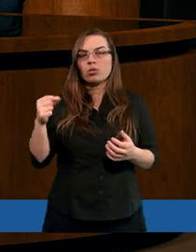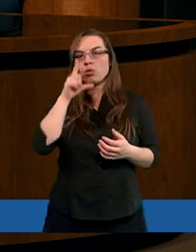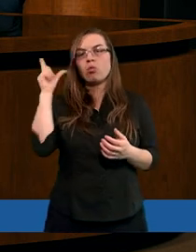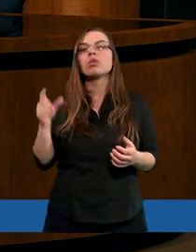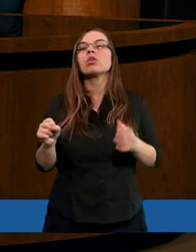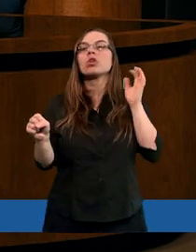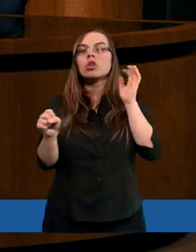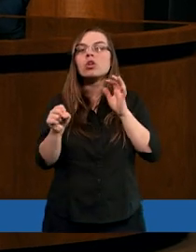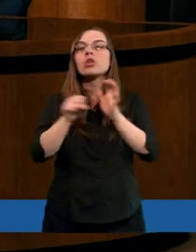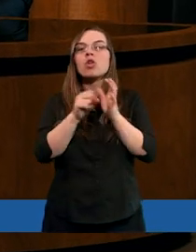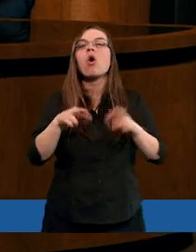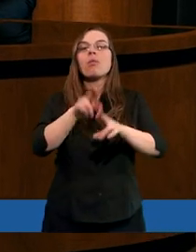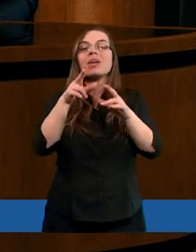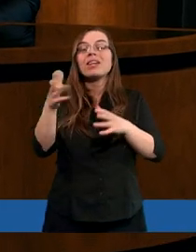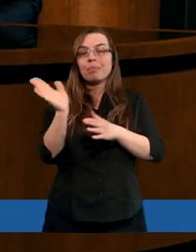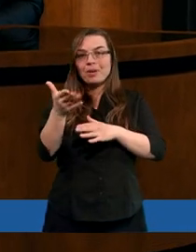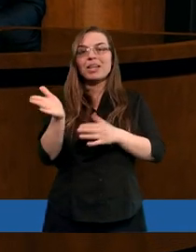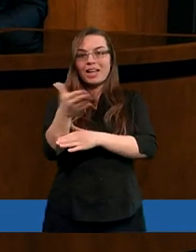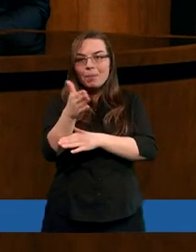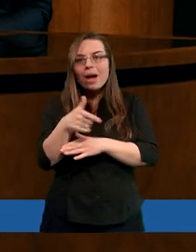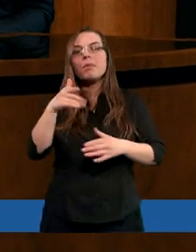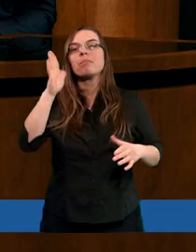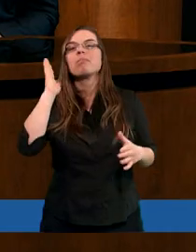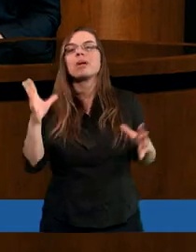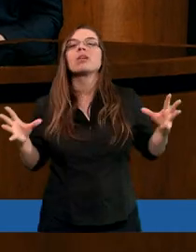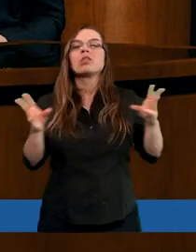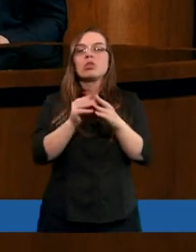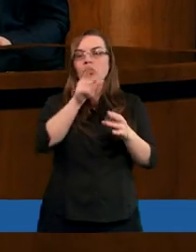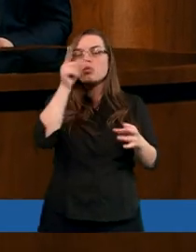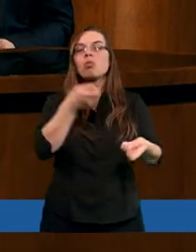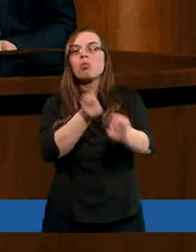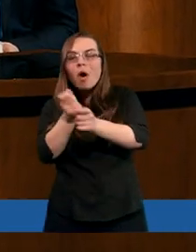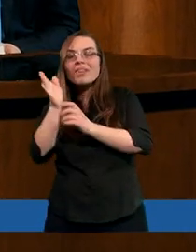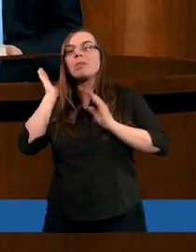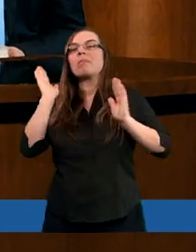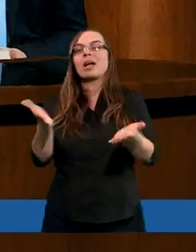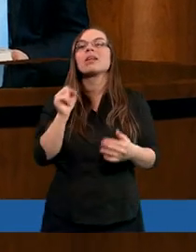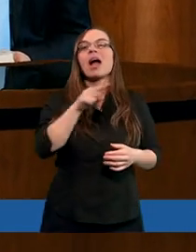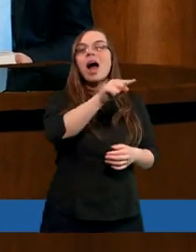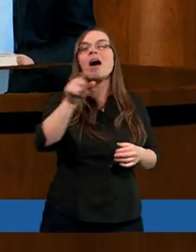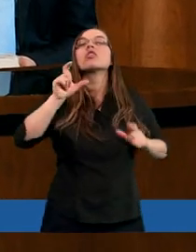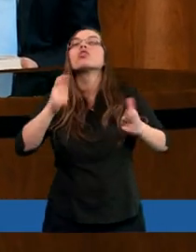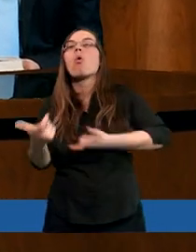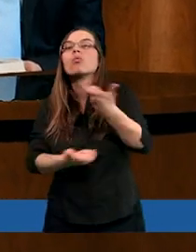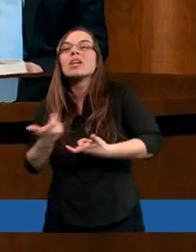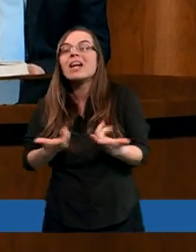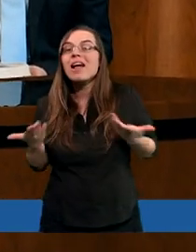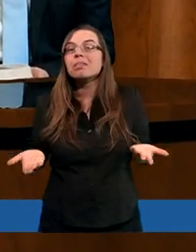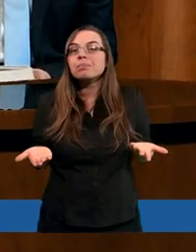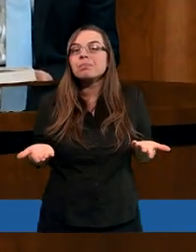Wiedział, rybakami będziecie od tej pory, ludzi łowić będziecie. A oni co uczynili?